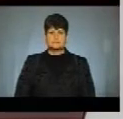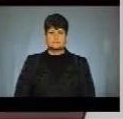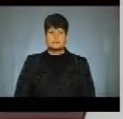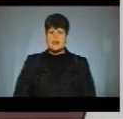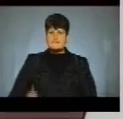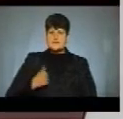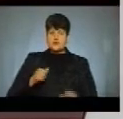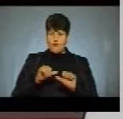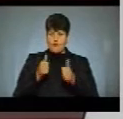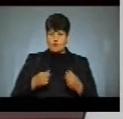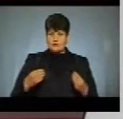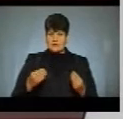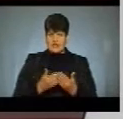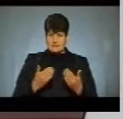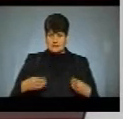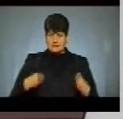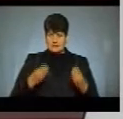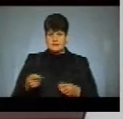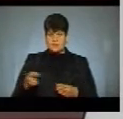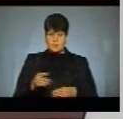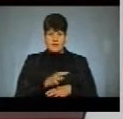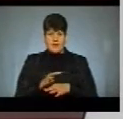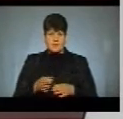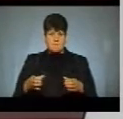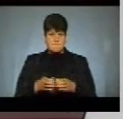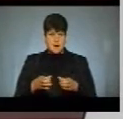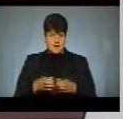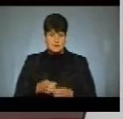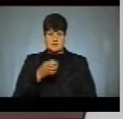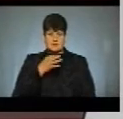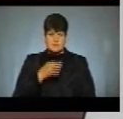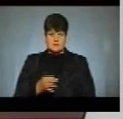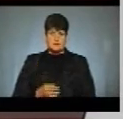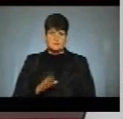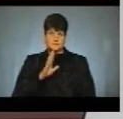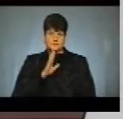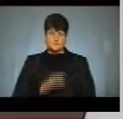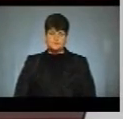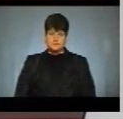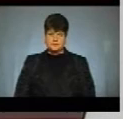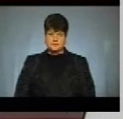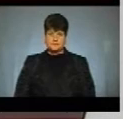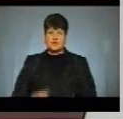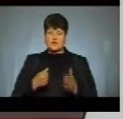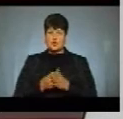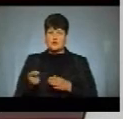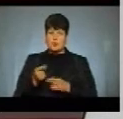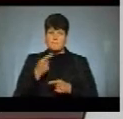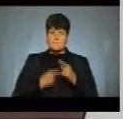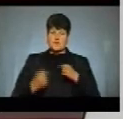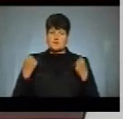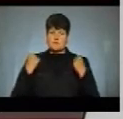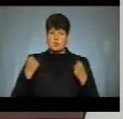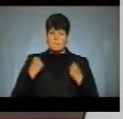Військову форму для вистави надали у Тернопільській артбригаді, повідомила Алла Бінцаровська. До Тернополя повернулися